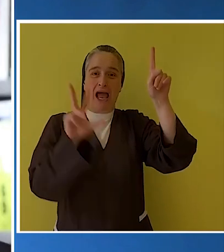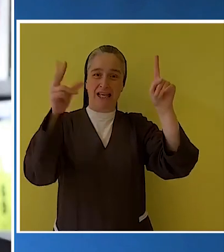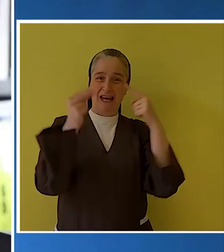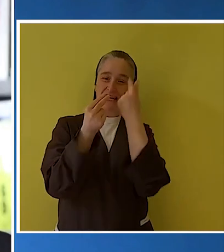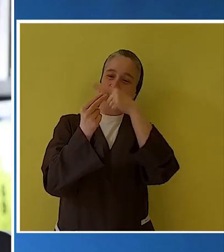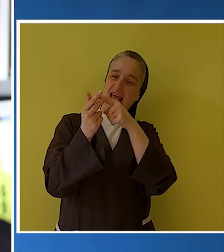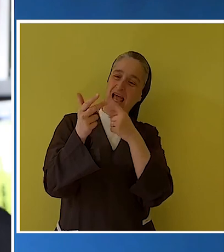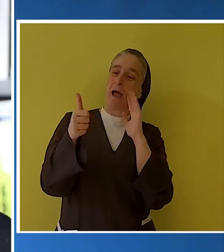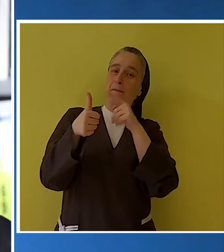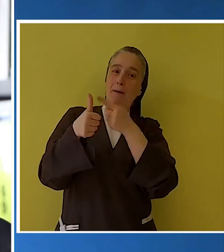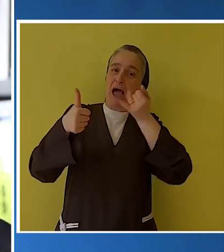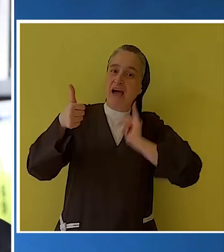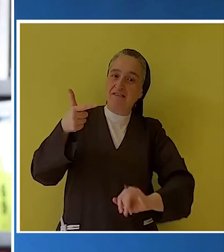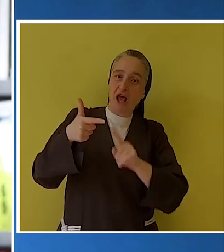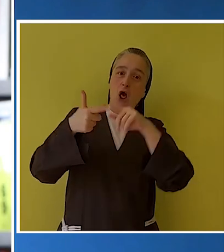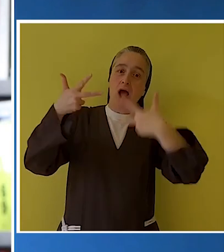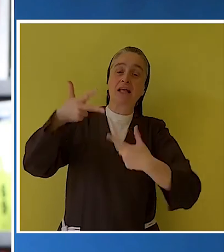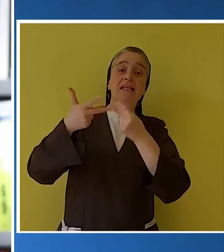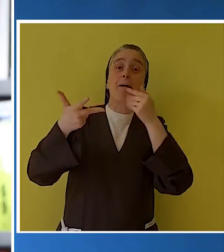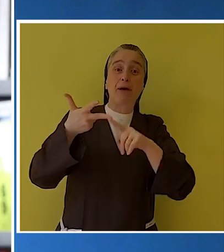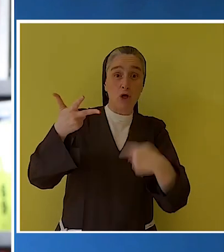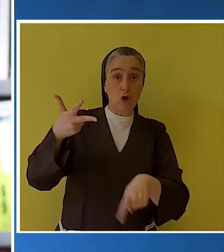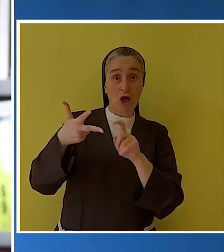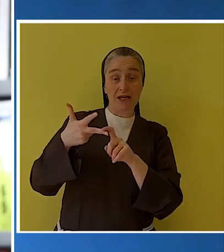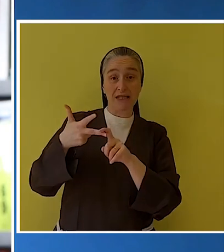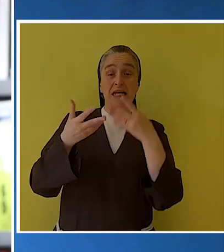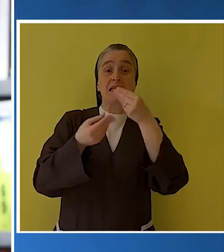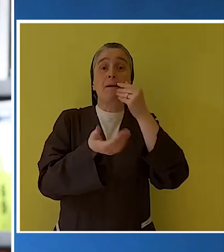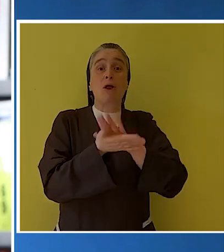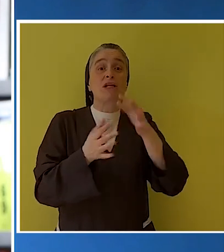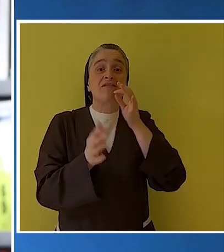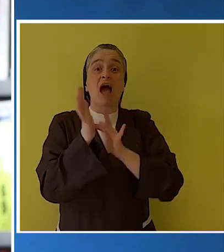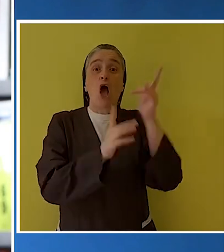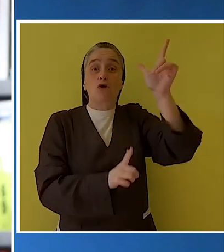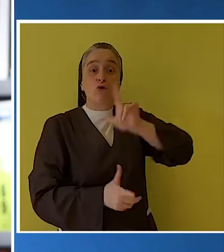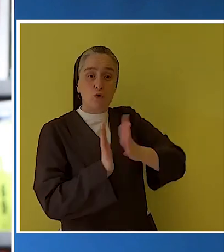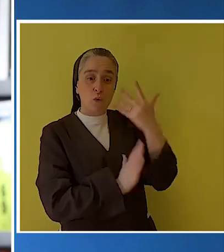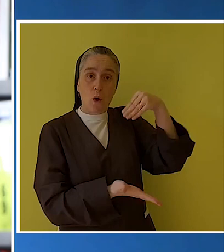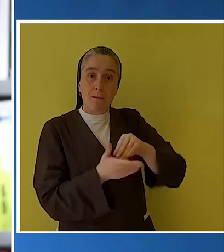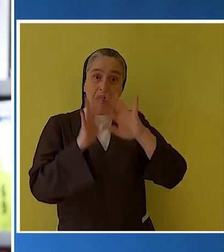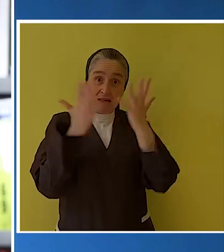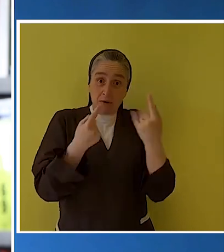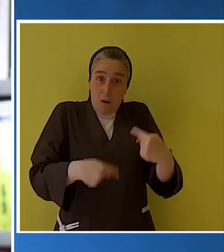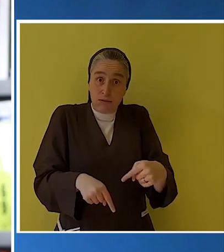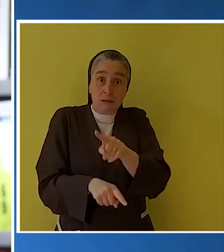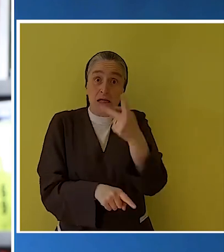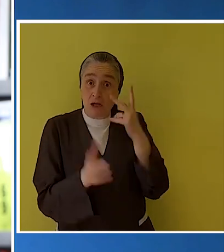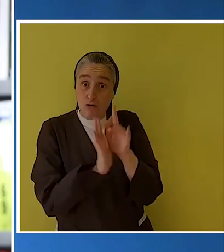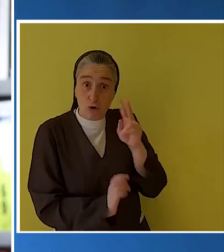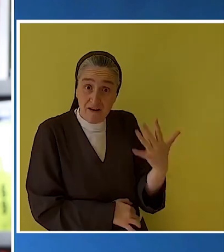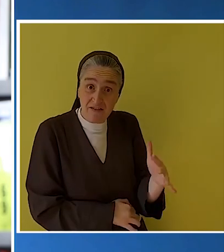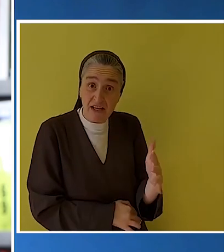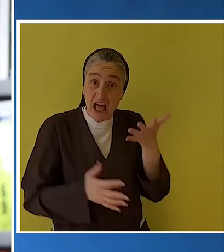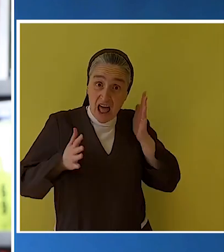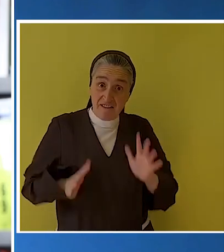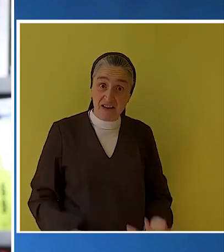il Padre, il Figlio e lo Spirito Santo. Precisamente lo Spirito di Gesù, quello che rende Gesù presente nel mondo. Hai mai visto Gesù? No. Vedi